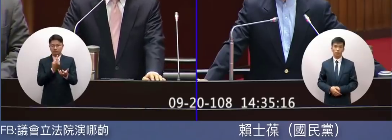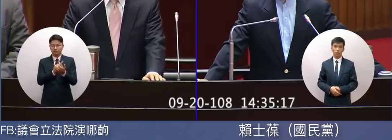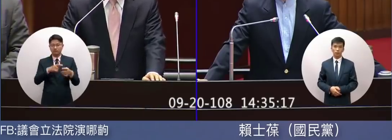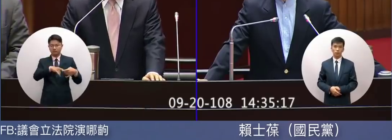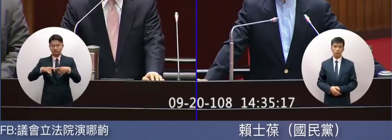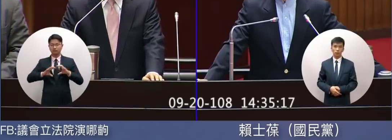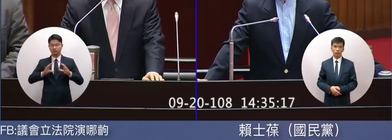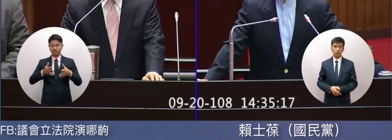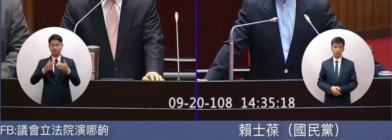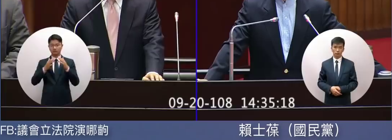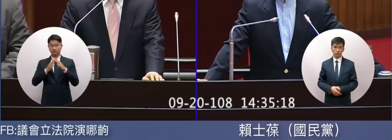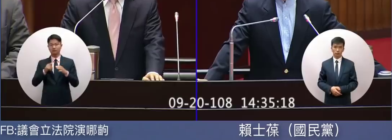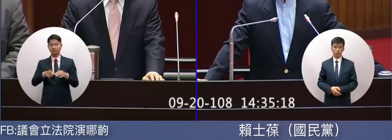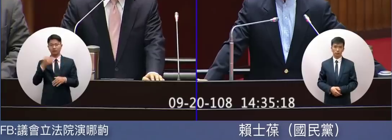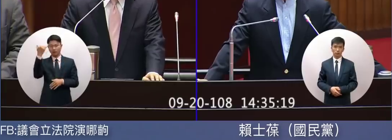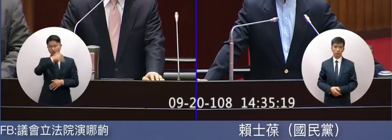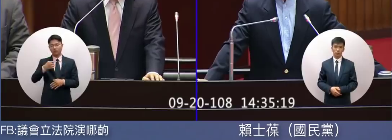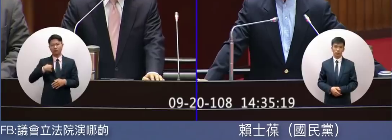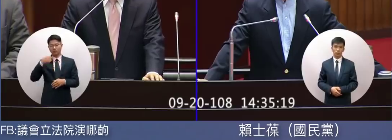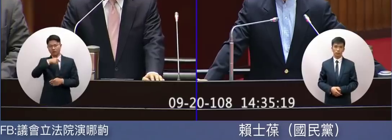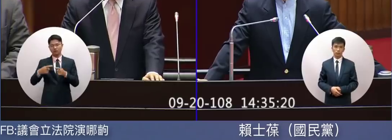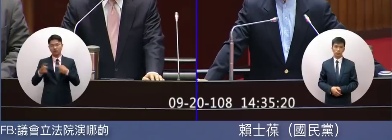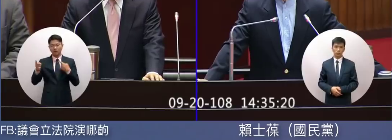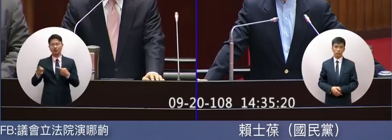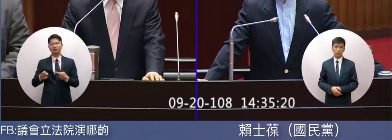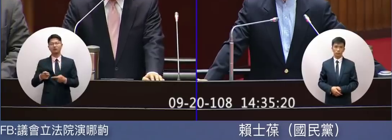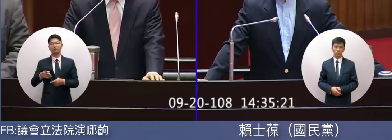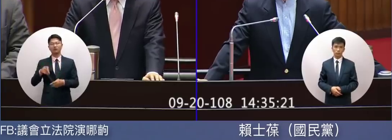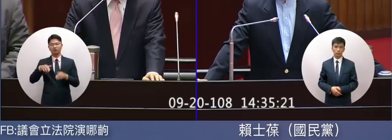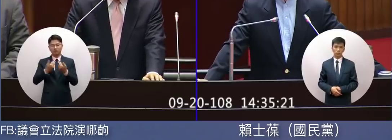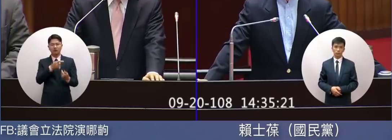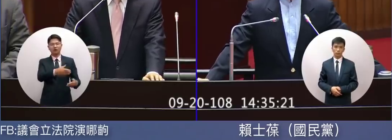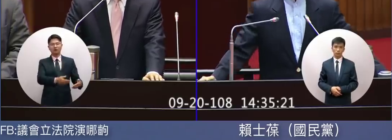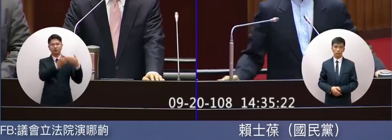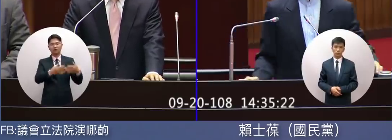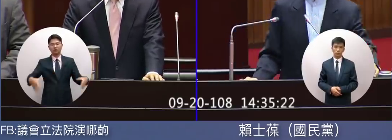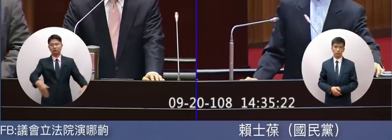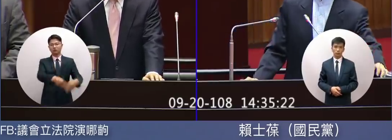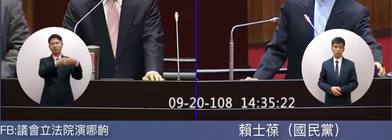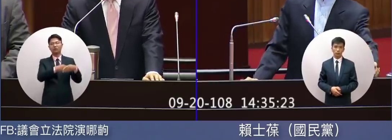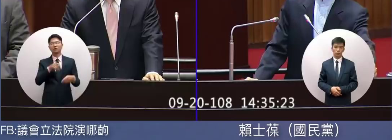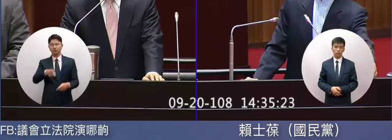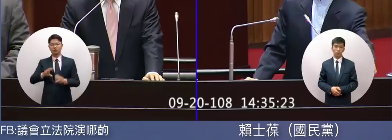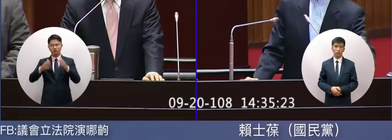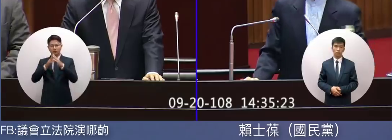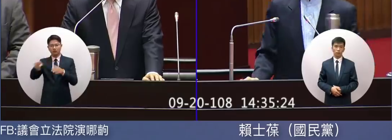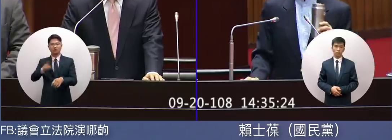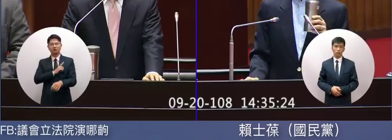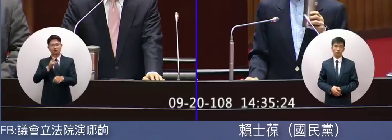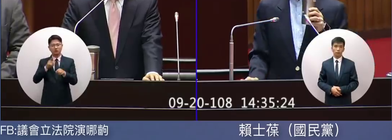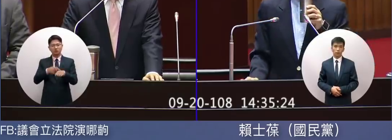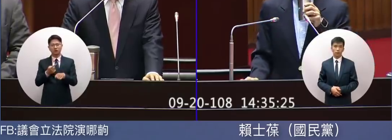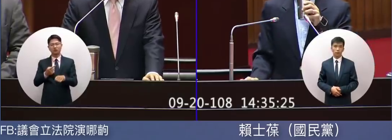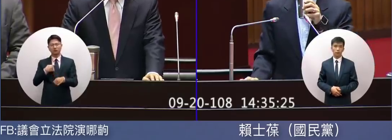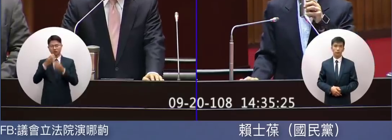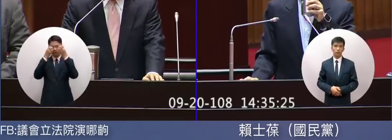可以在一夕之间跟我们断交，认同中国，这个国家的做法让我们意外，也不